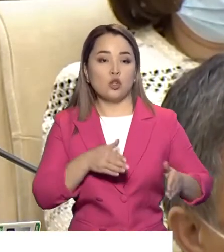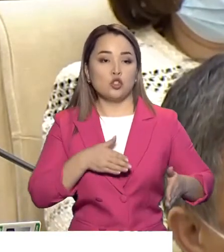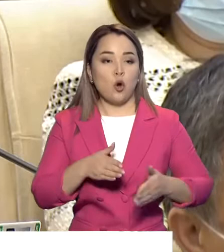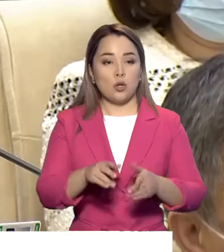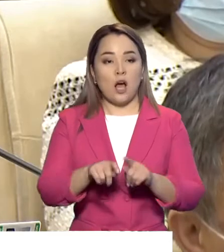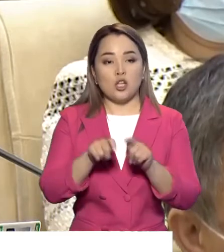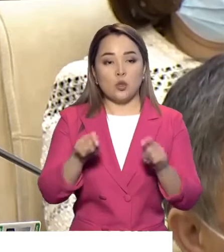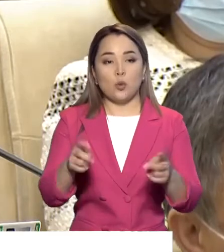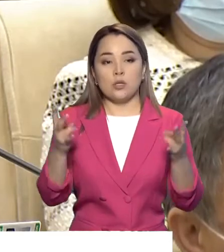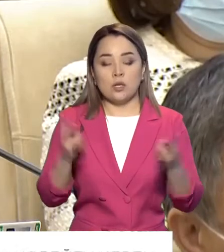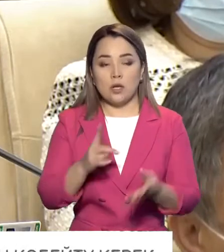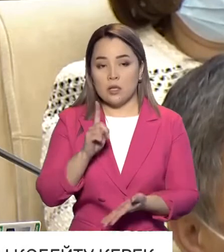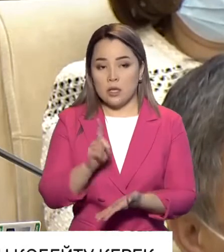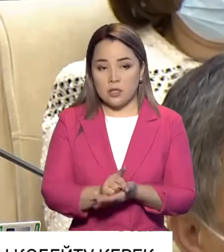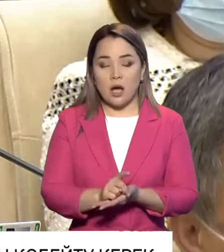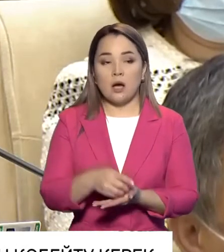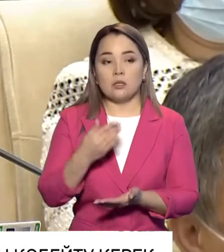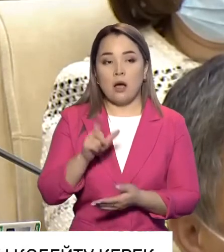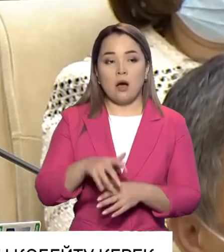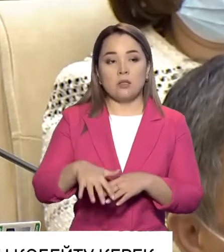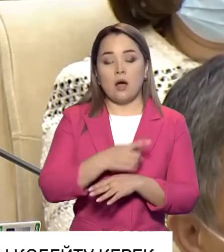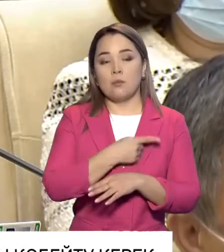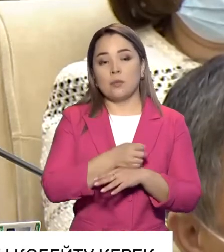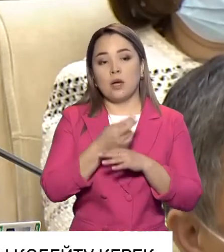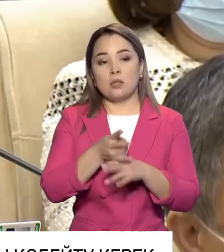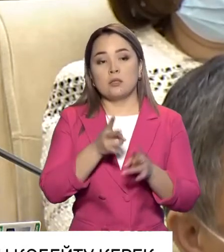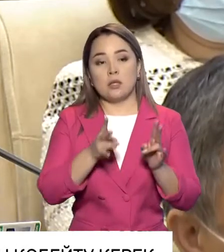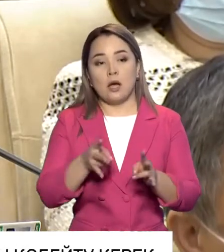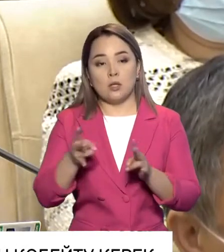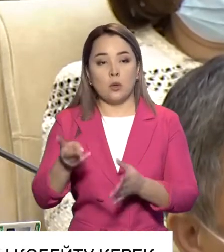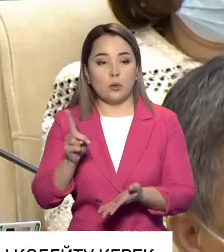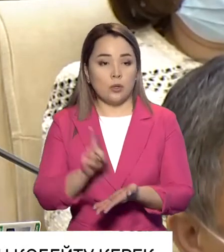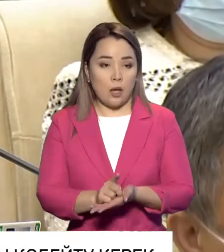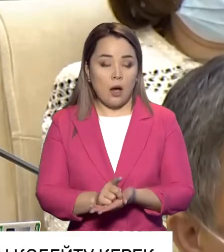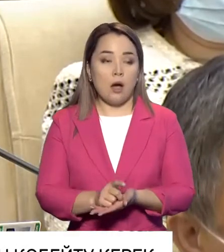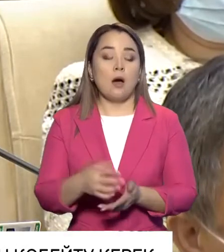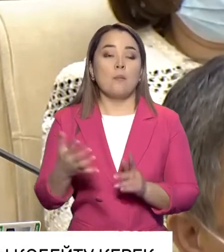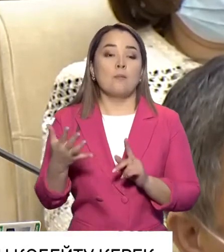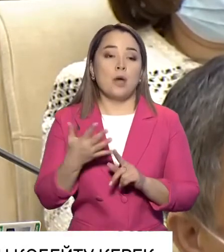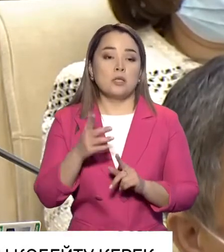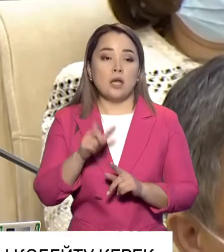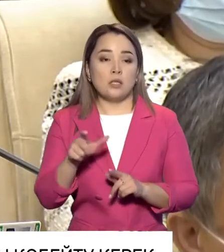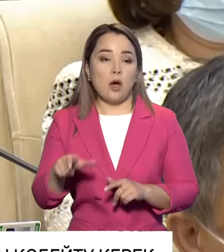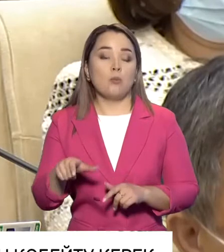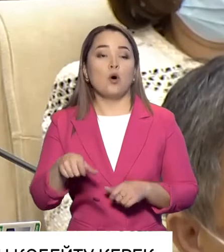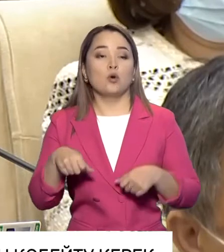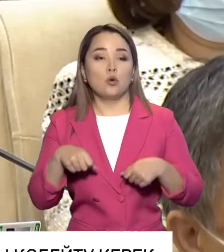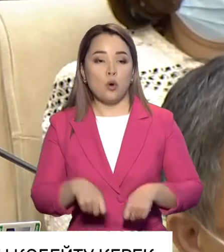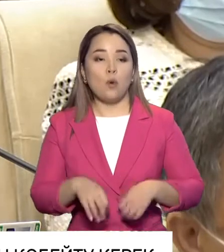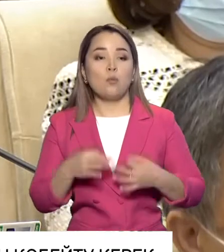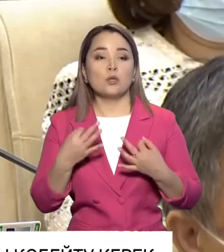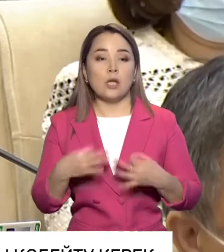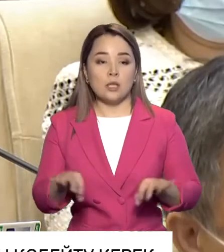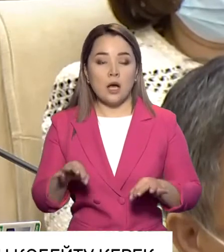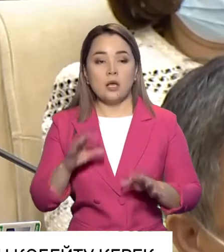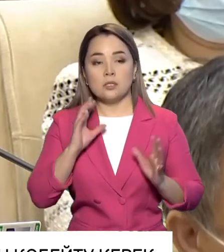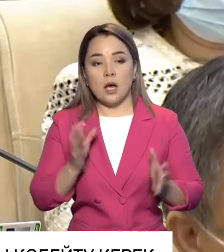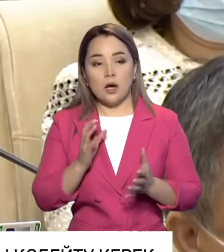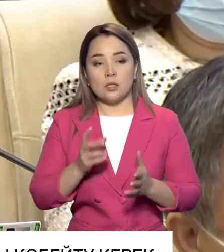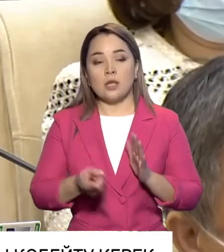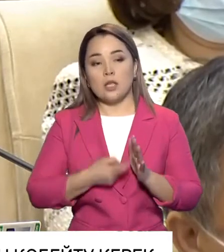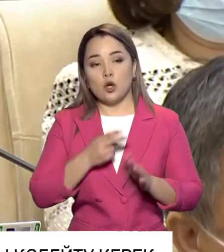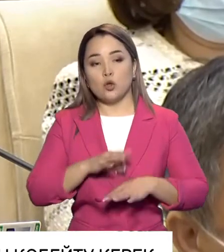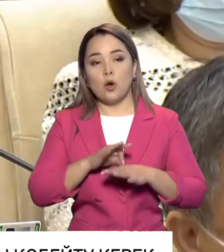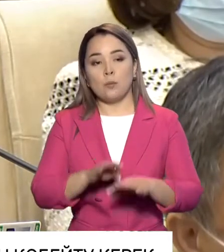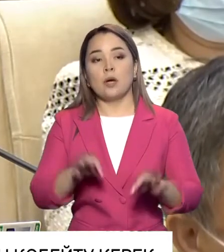тиіс. Жаралыларды ауруханаларға жатқызуы қажет. Бесінші, адам құқы мен бостандықты сақталып, тергеудің әділде